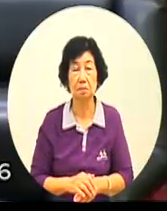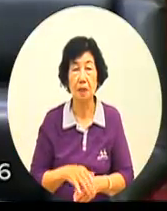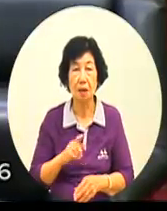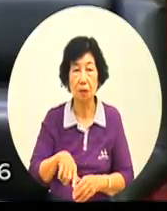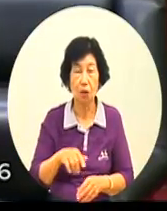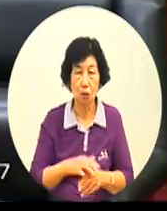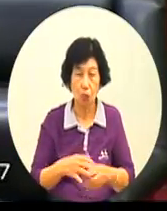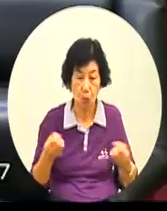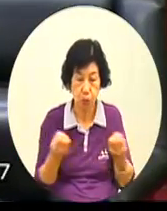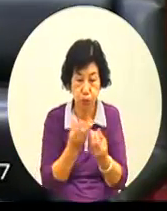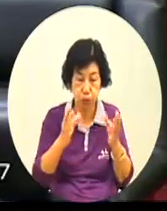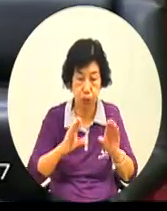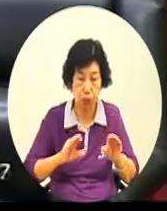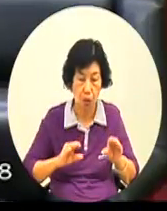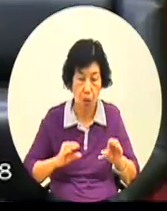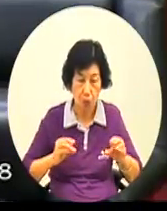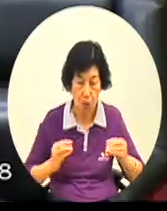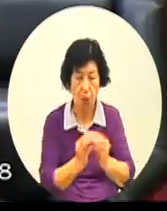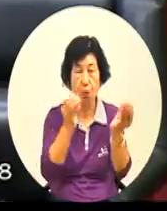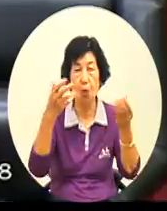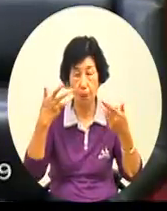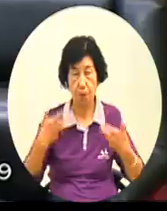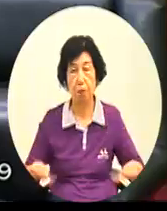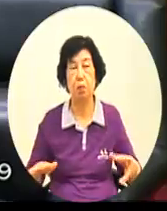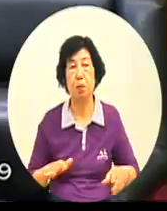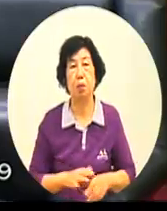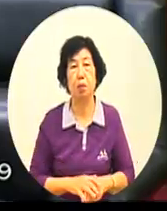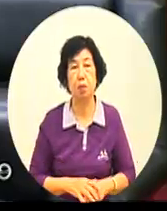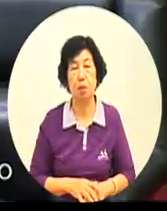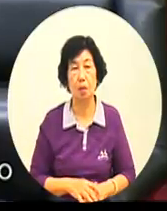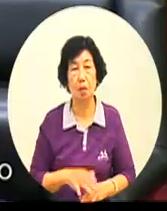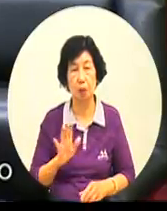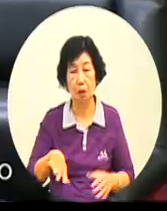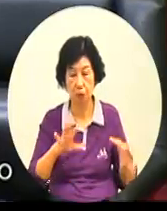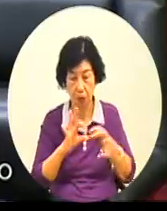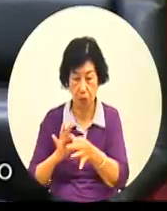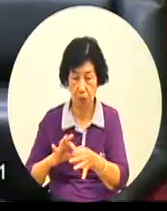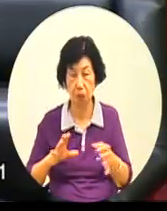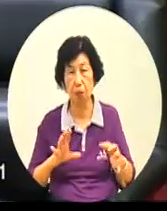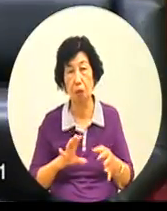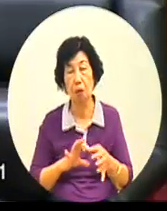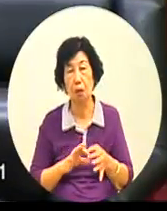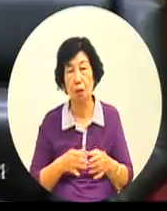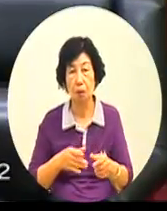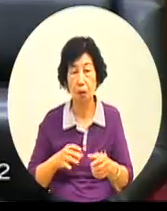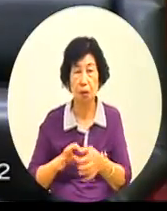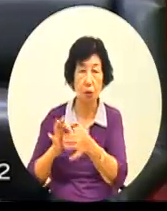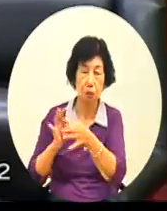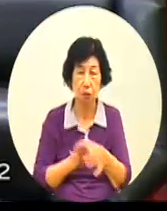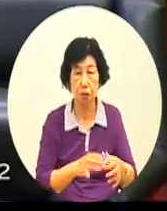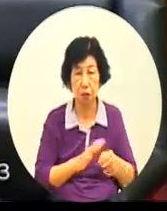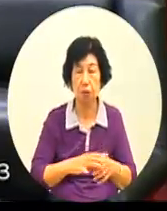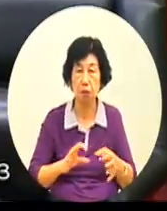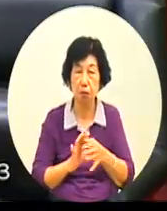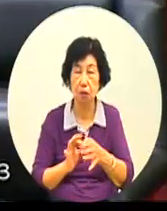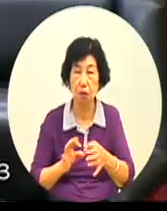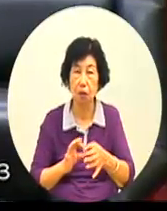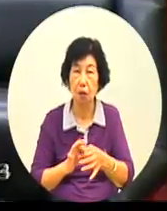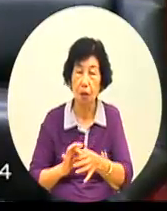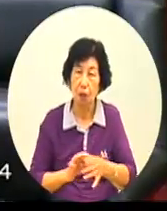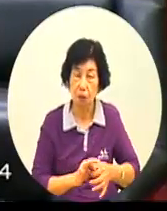的这个机会呢。我是想说这个请主委你继续关心，因为你也陪过我去会看过哈。这